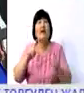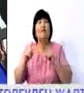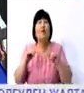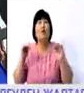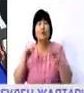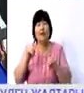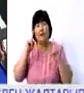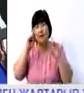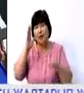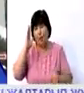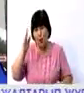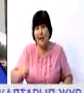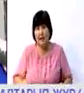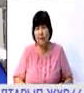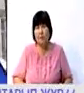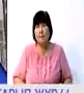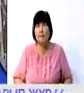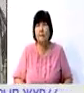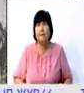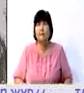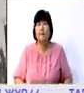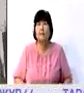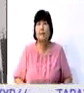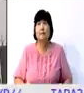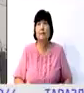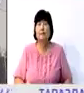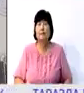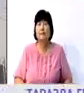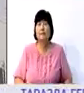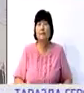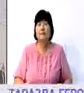белгілі болады. Ерболат Тұрсынқожа, Аягөз Қожақова, Ахан Алиев, Төрехан Қожахметов, Қызылорда телеарнасы.